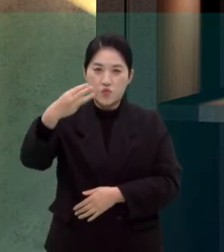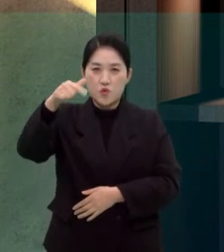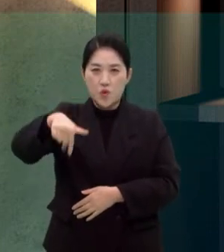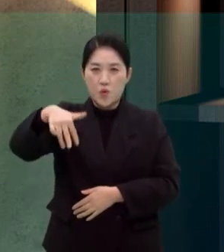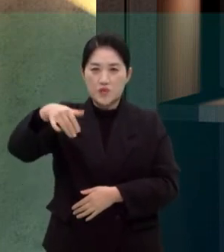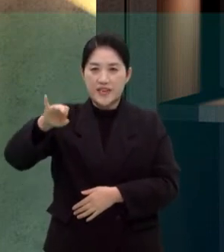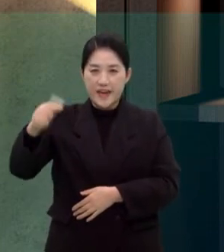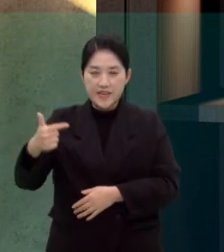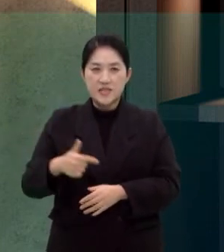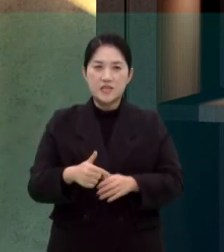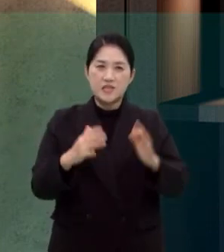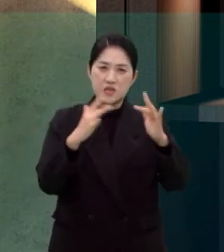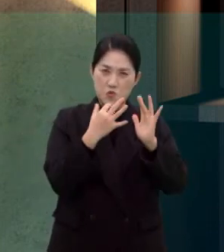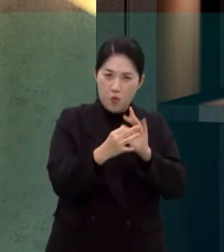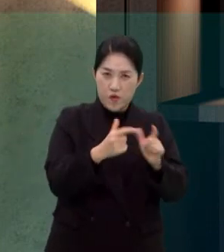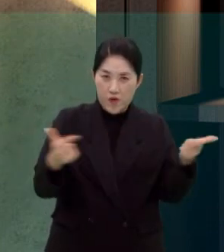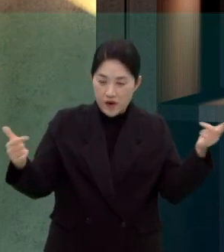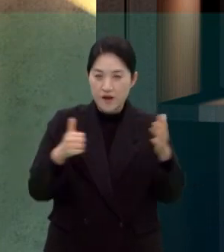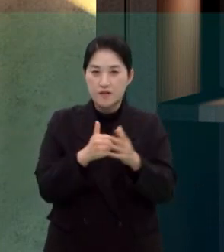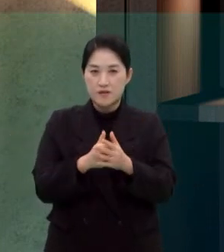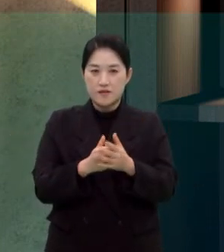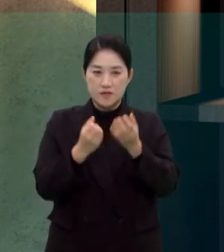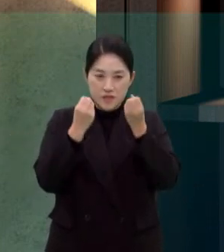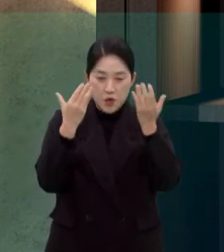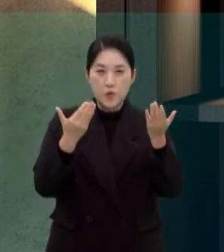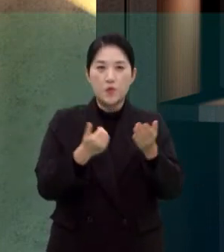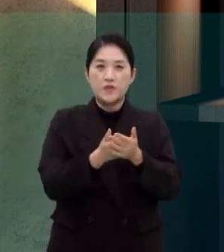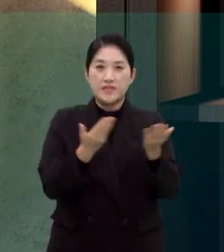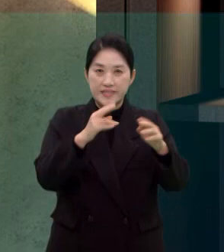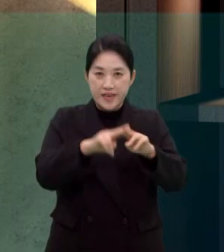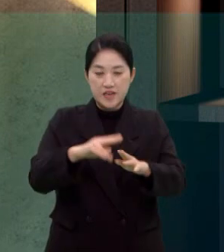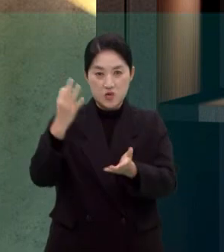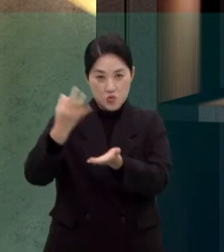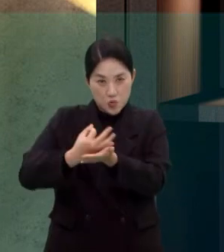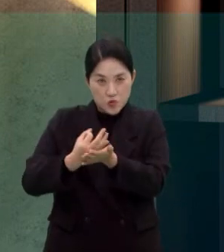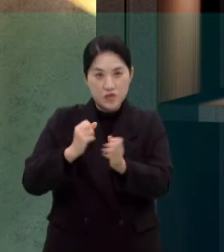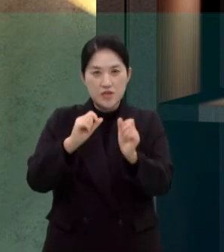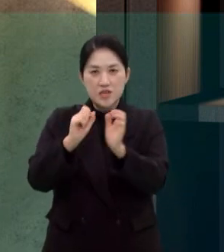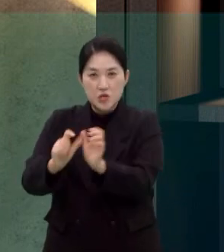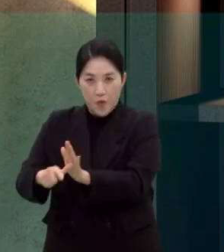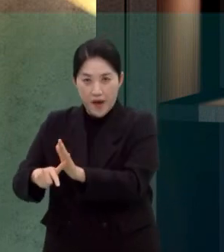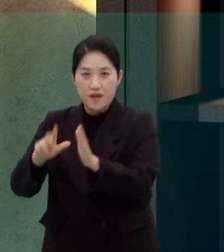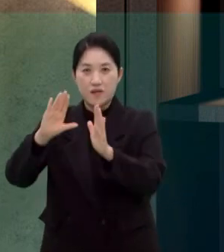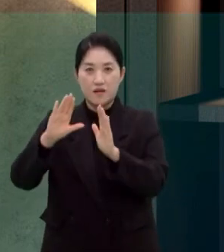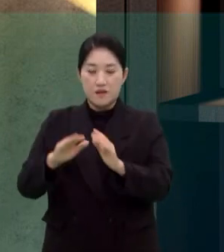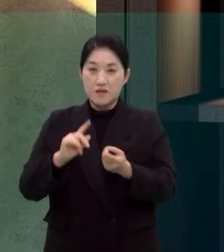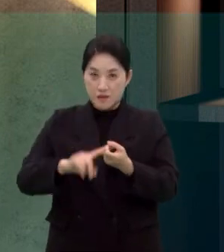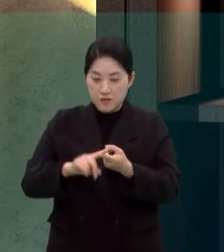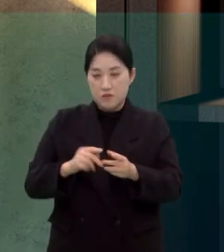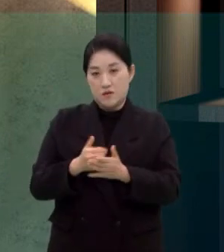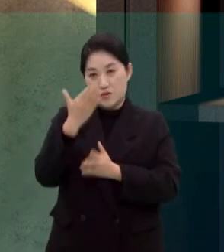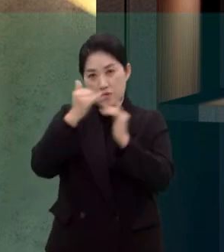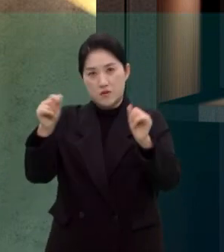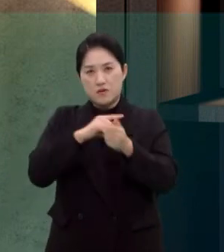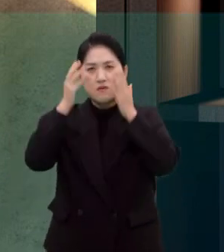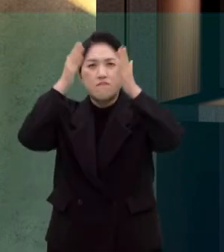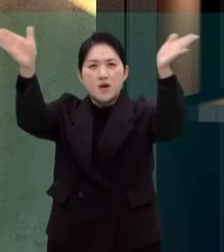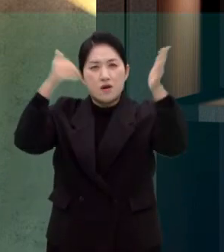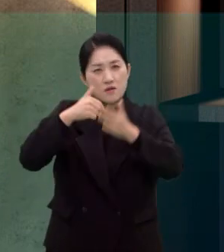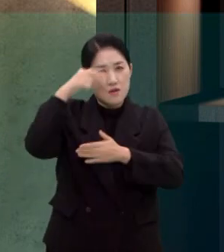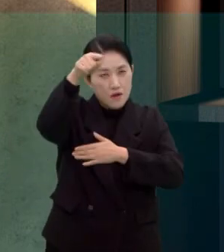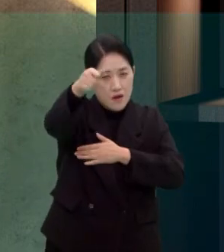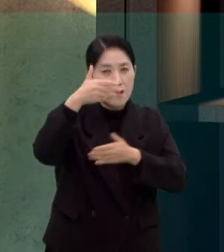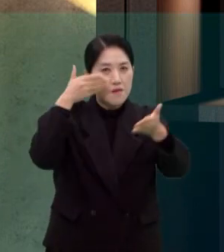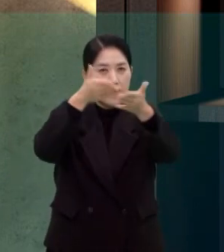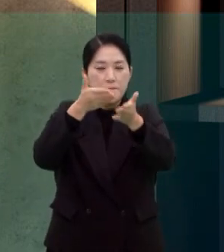가상자산, 새로운 일자리와 소득 창출에 있어선 우리 청년들이 가장 넓은 시야와 또 앞선 능력을 지니고 있습니다.